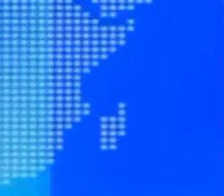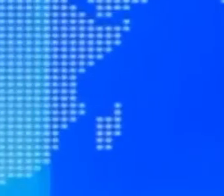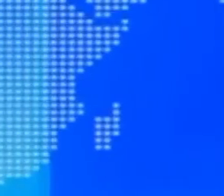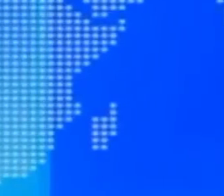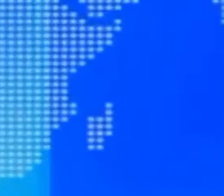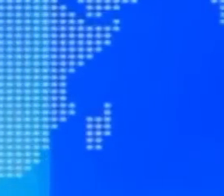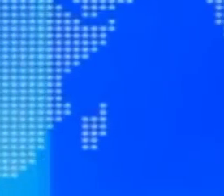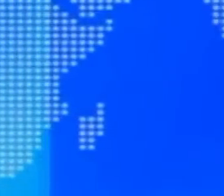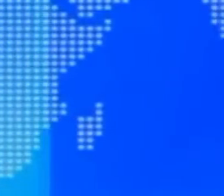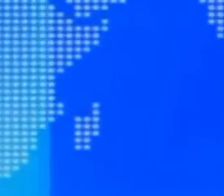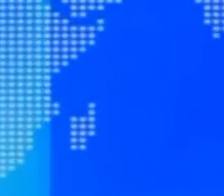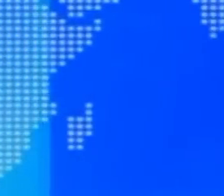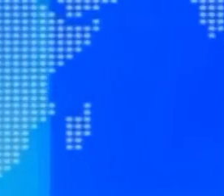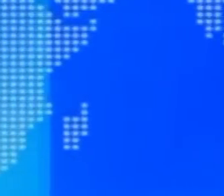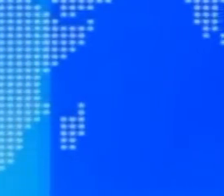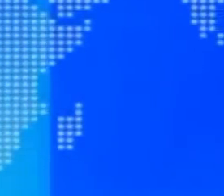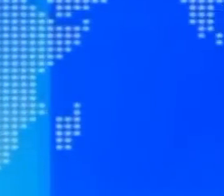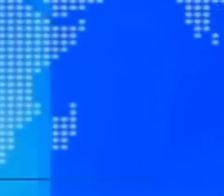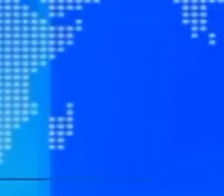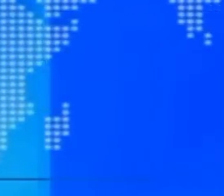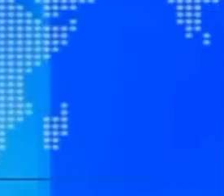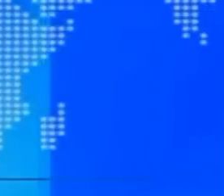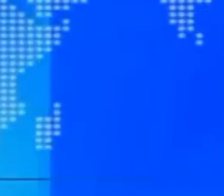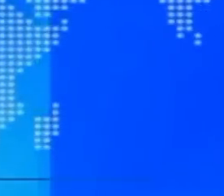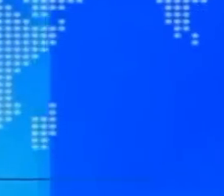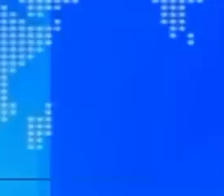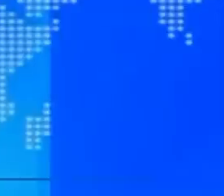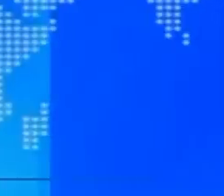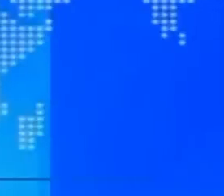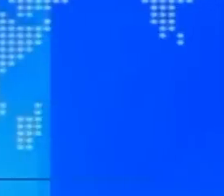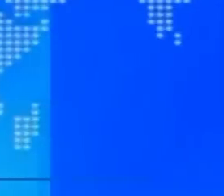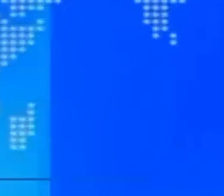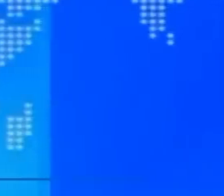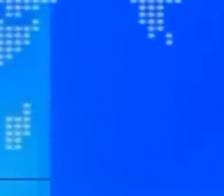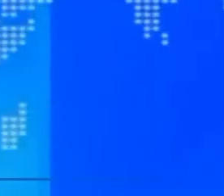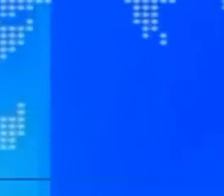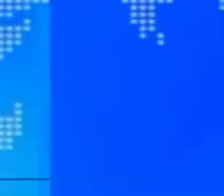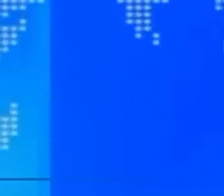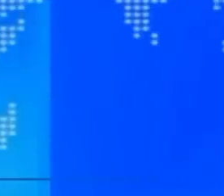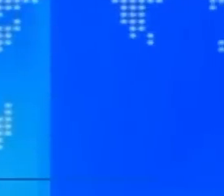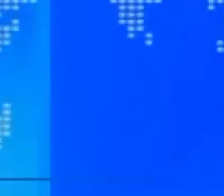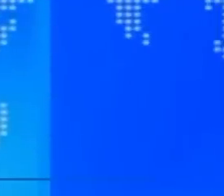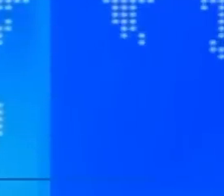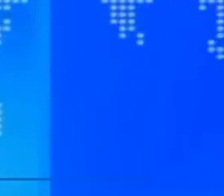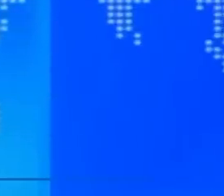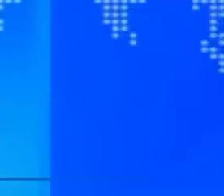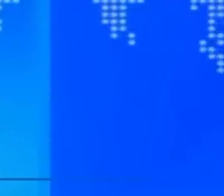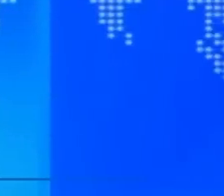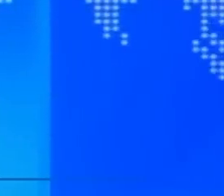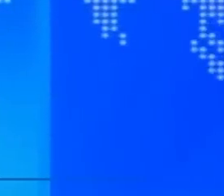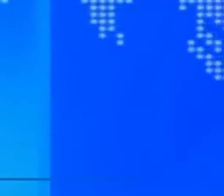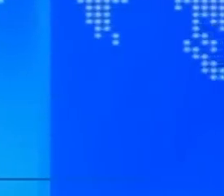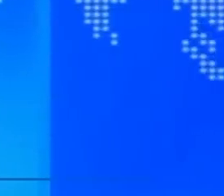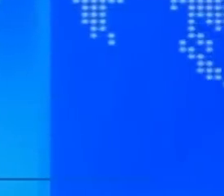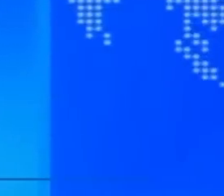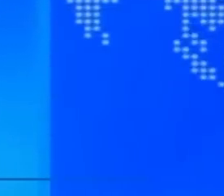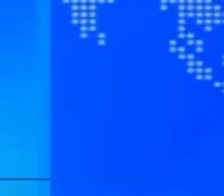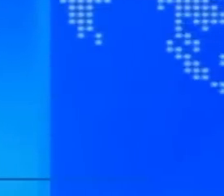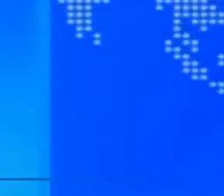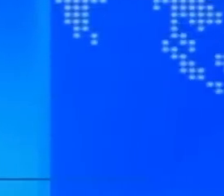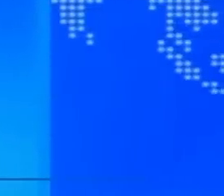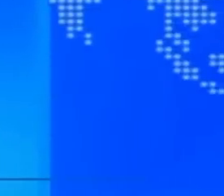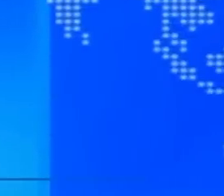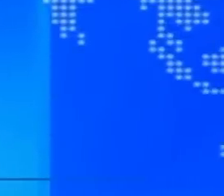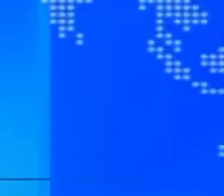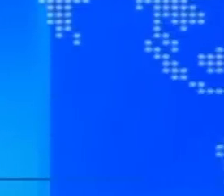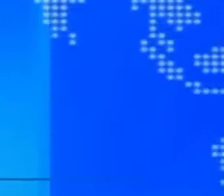Madame, Monsieur, bonsoir, merci de votre fidélité. Les titres de votre édition de ce soir. Les FARDC ont repoussé les terroristes